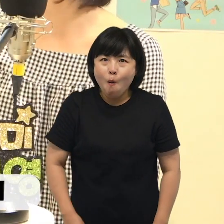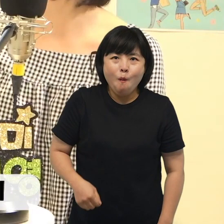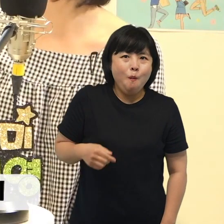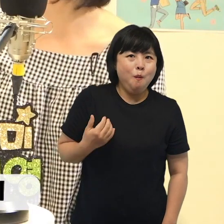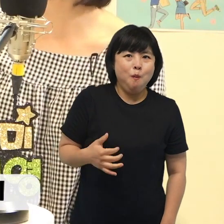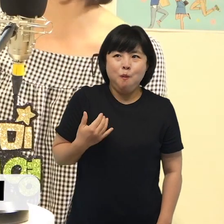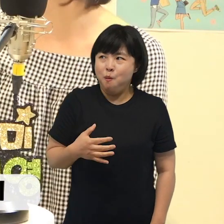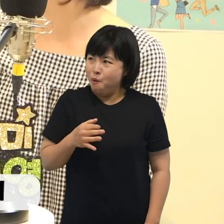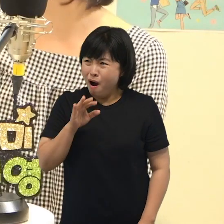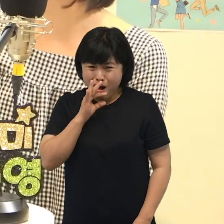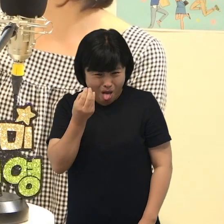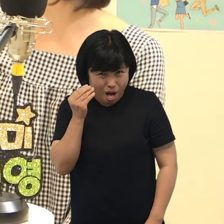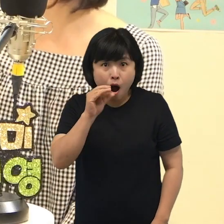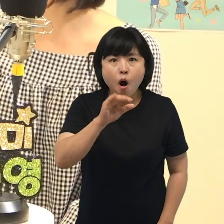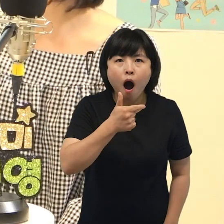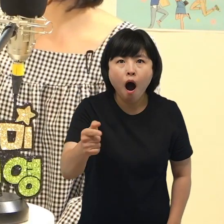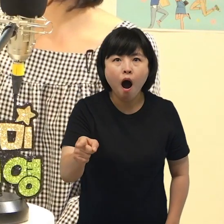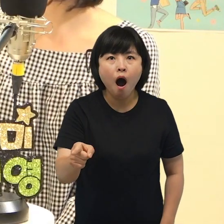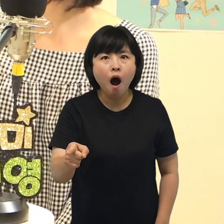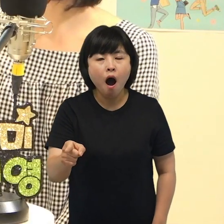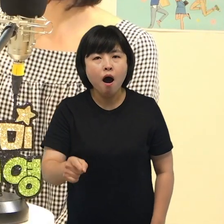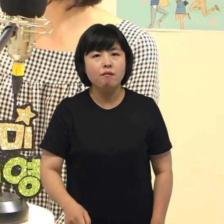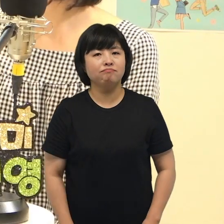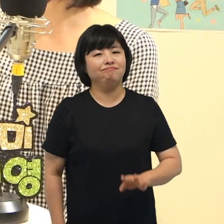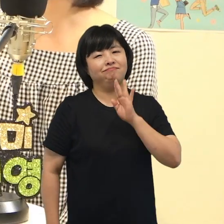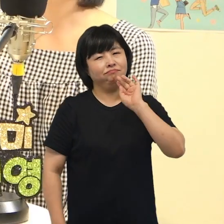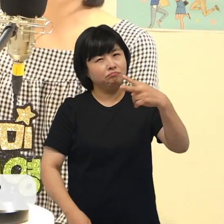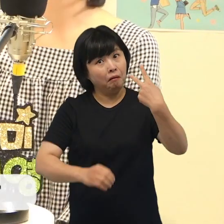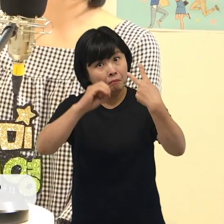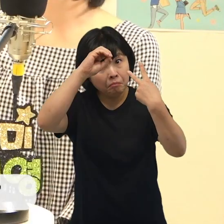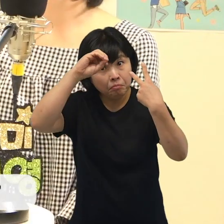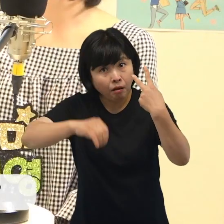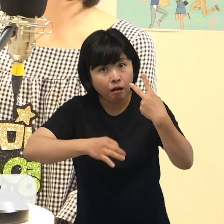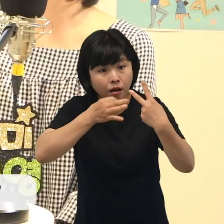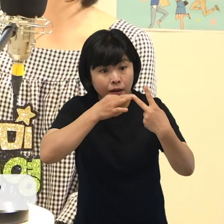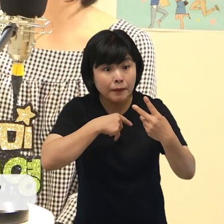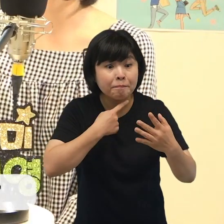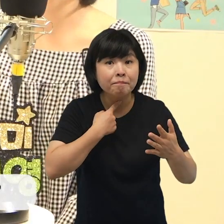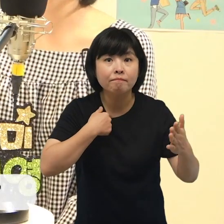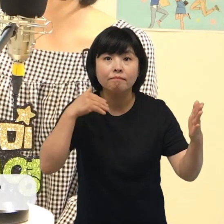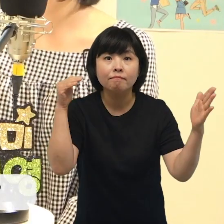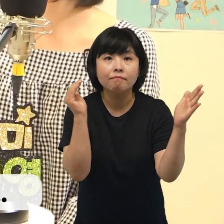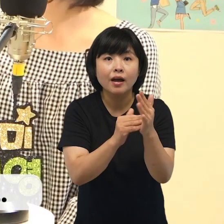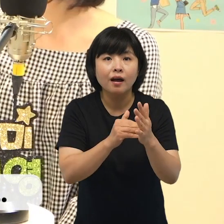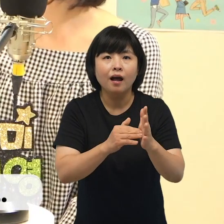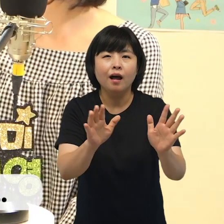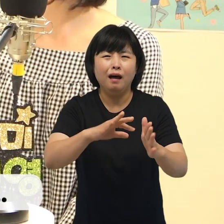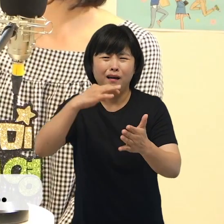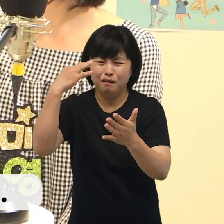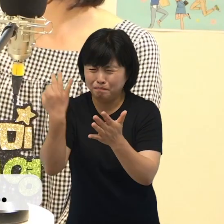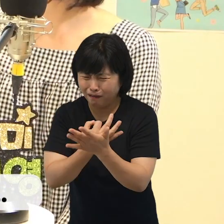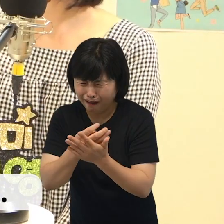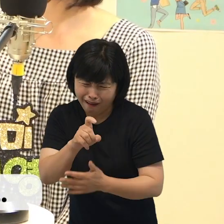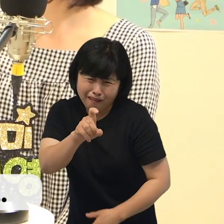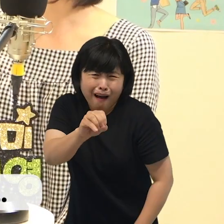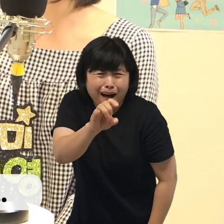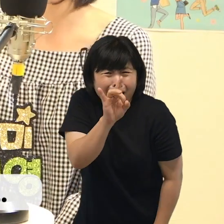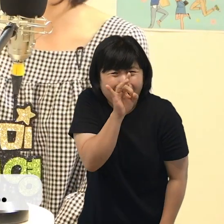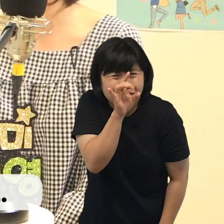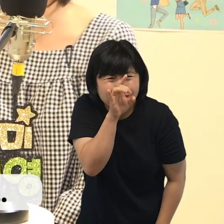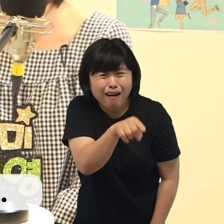수익을 봤는데 이상이신데? 정말 소액이었어가지고 아. 200%의 수익률을 맛봤지만 정작 번 돈은 10만 원도